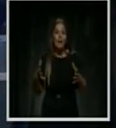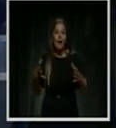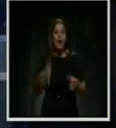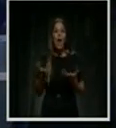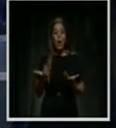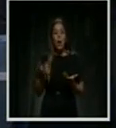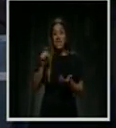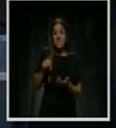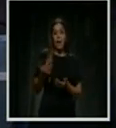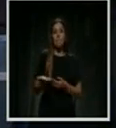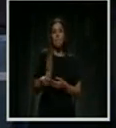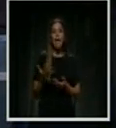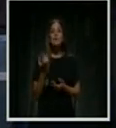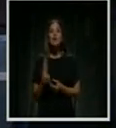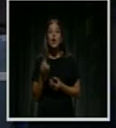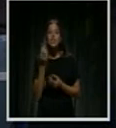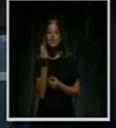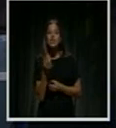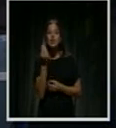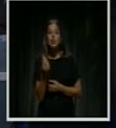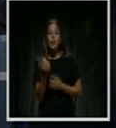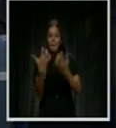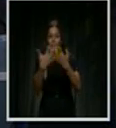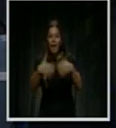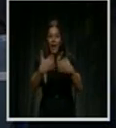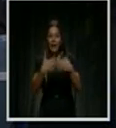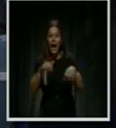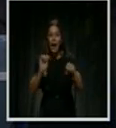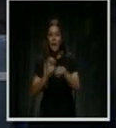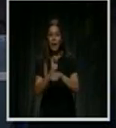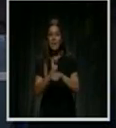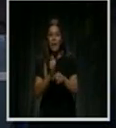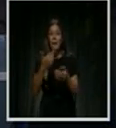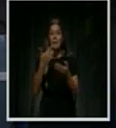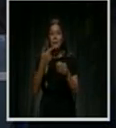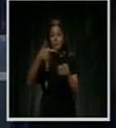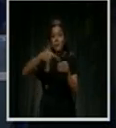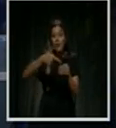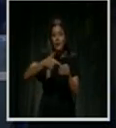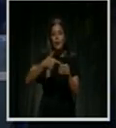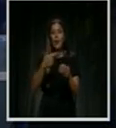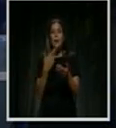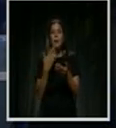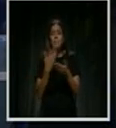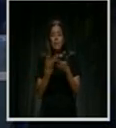kellhom jixtru żewġ kellhom jixtru generators għal xahru nofs jonfqu 37 miljun